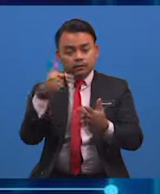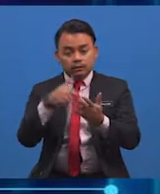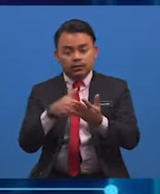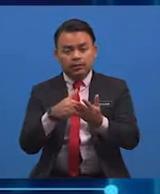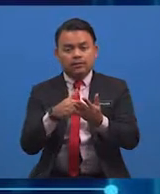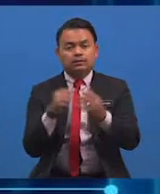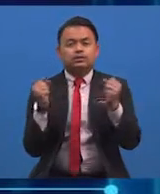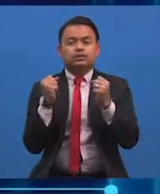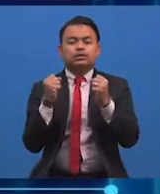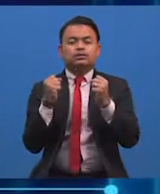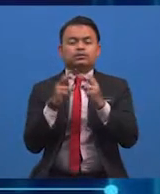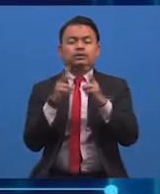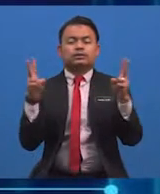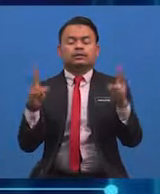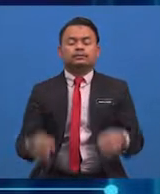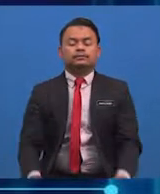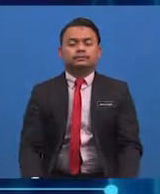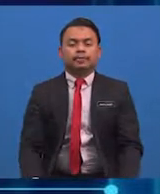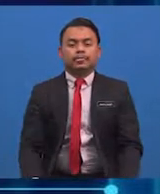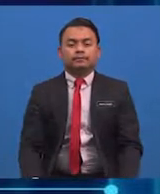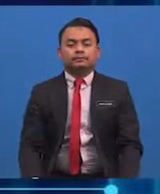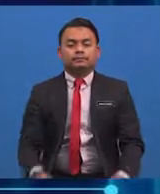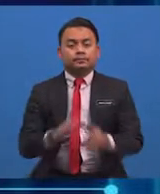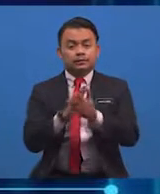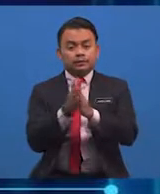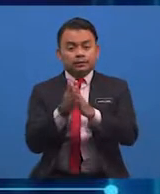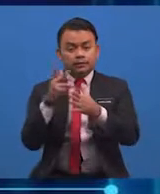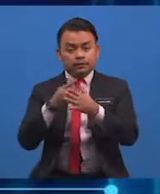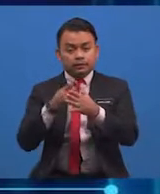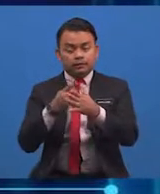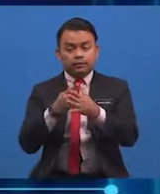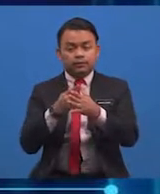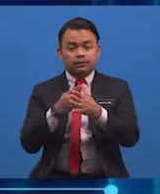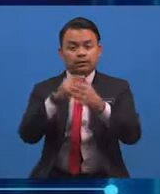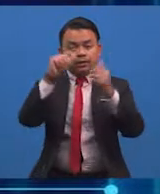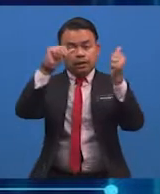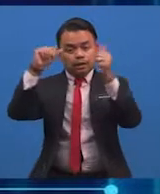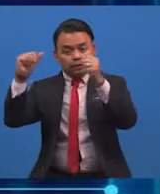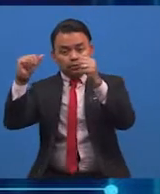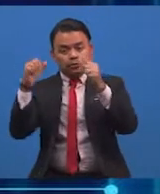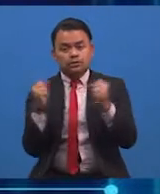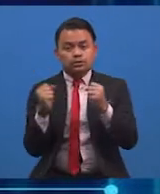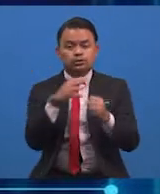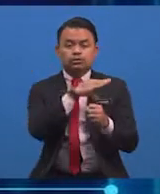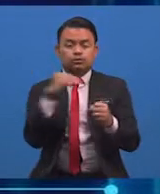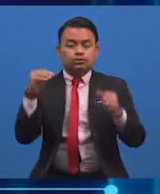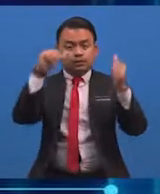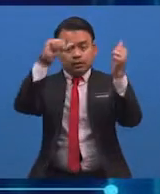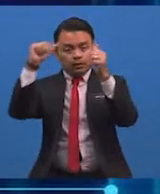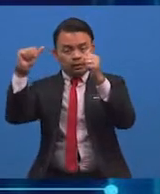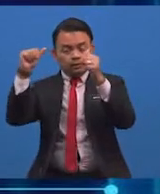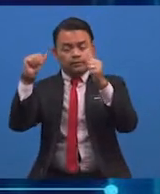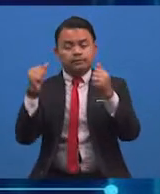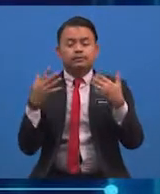Akibatnya, berlakulah gangguan terhadap arus sejuk dan arus panas. Maka perubahan iklim